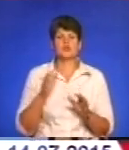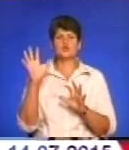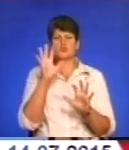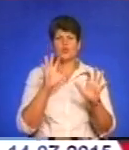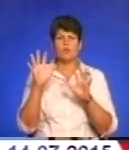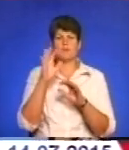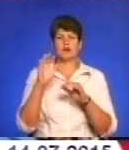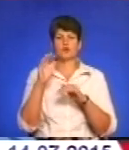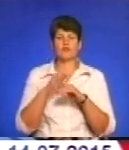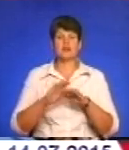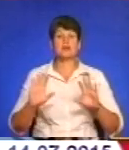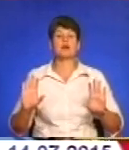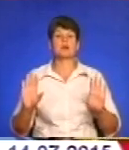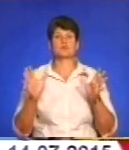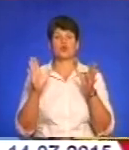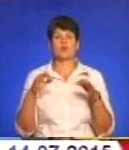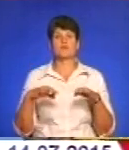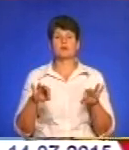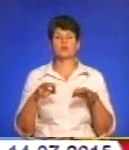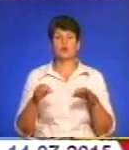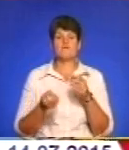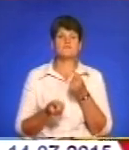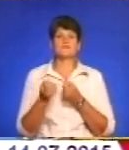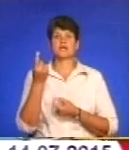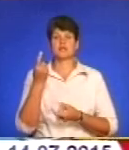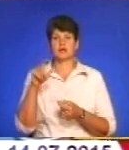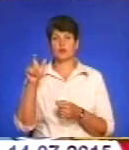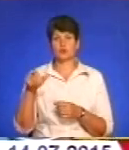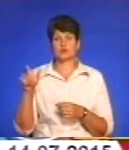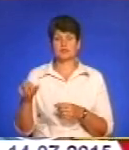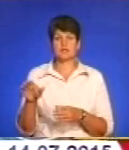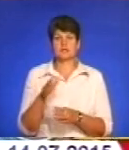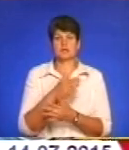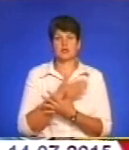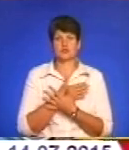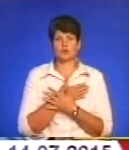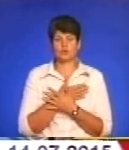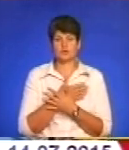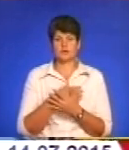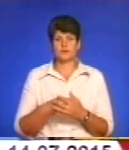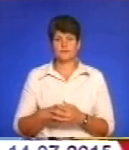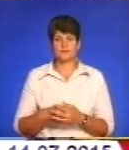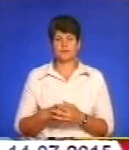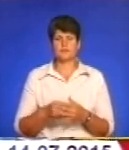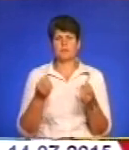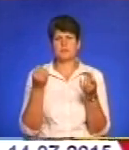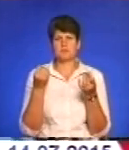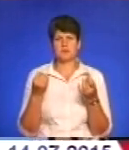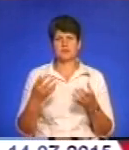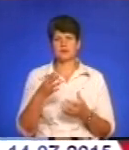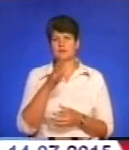вечора, як раптове авто, виринає людина, схрещені руки на грудях. Примітивний